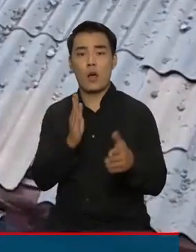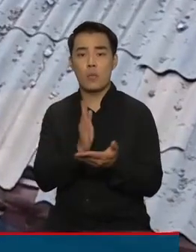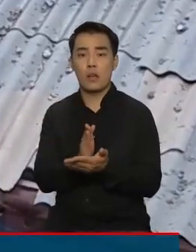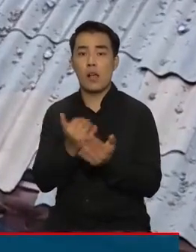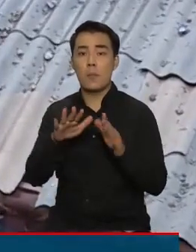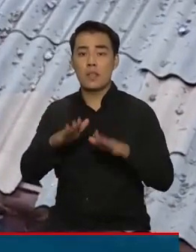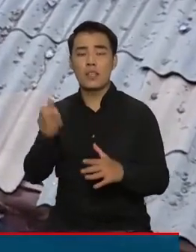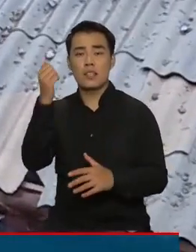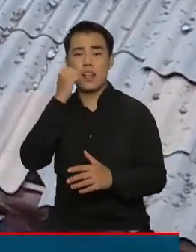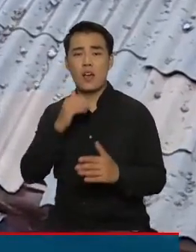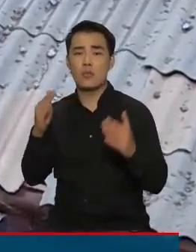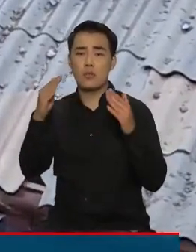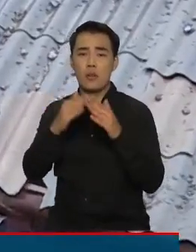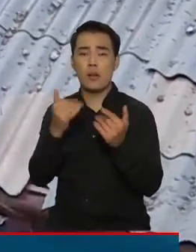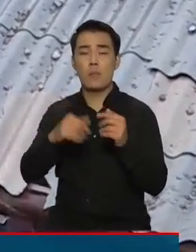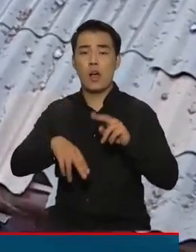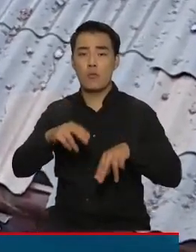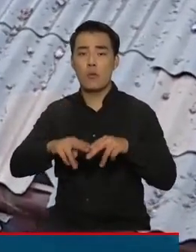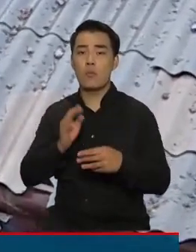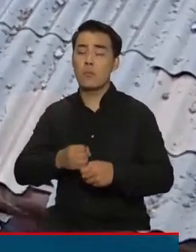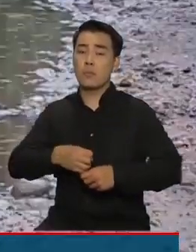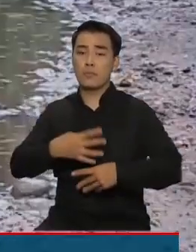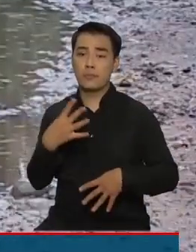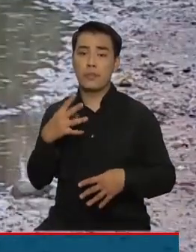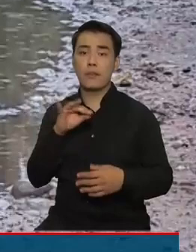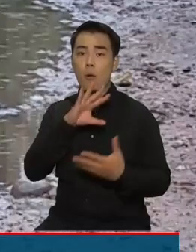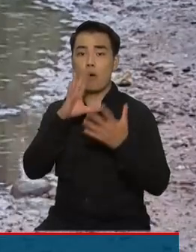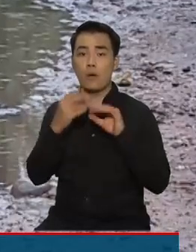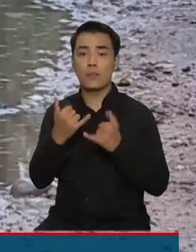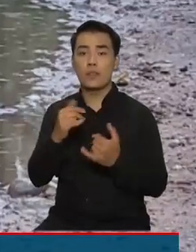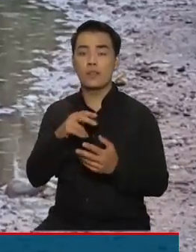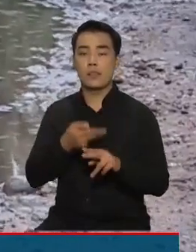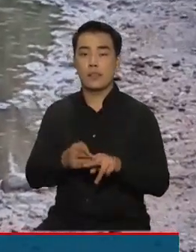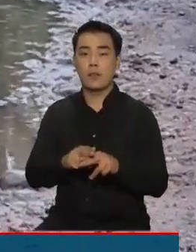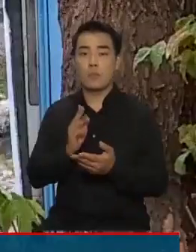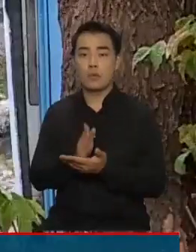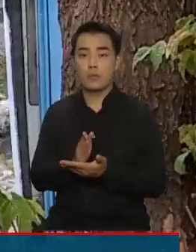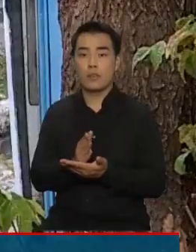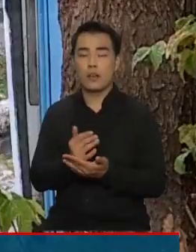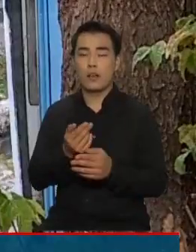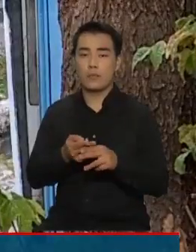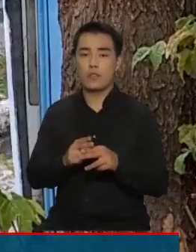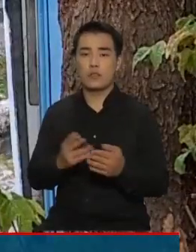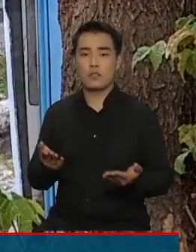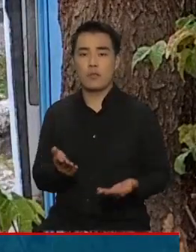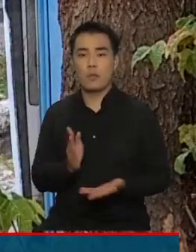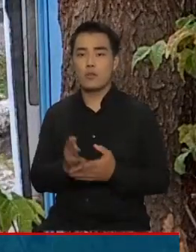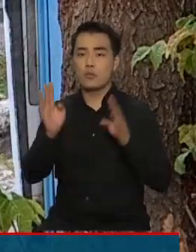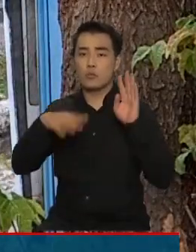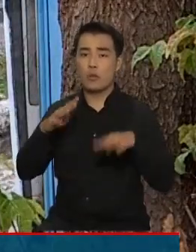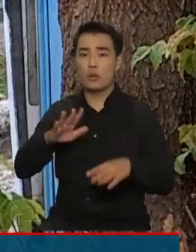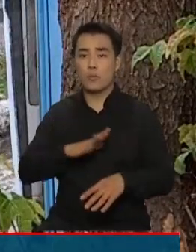месте старых трущоб обещают построить высотки и социальные объекты. Вот так мы живем. Дождь